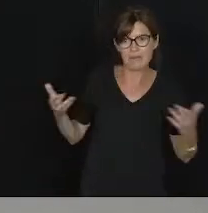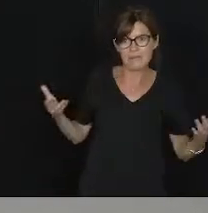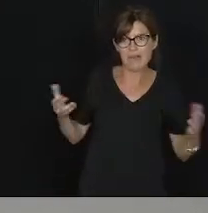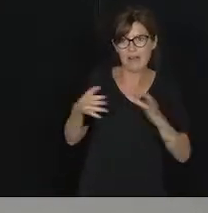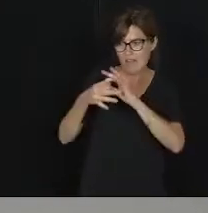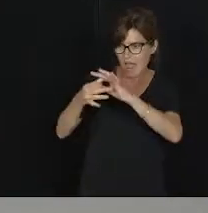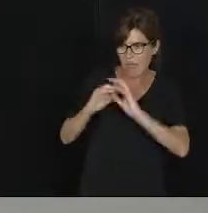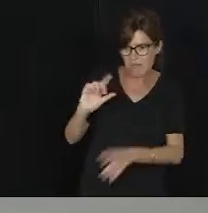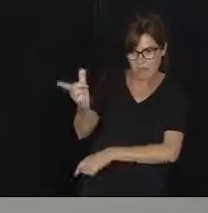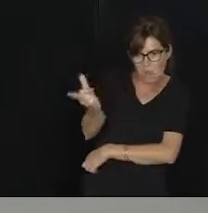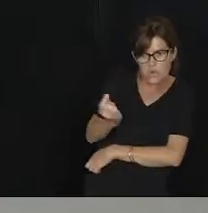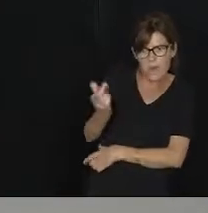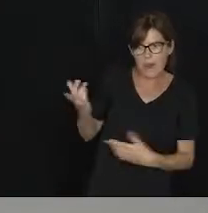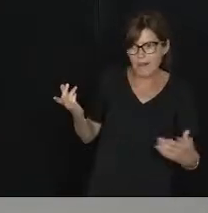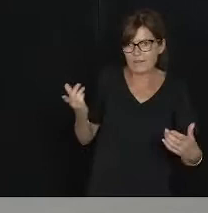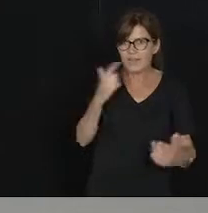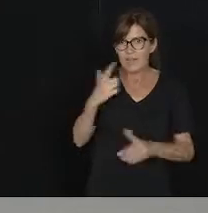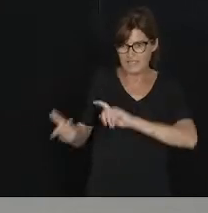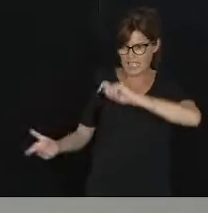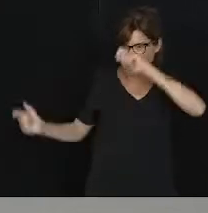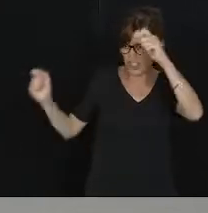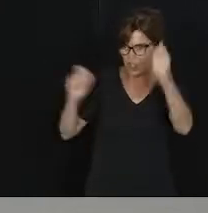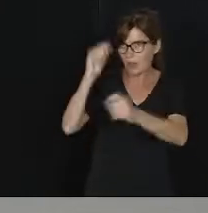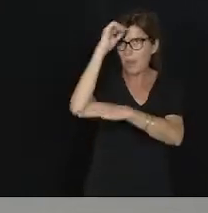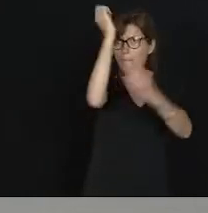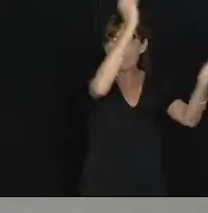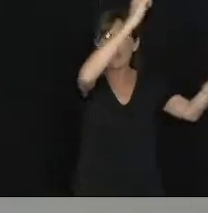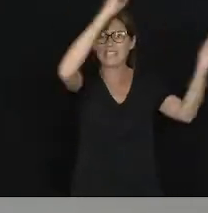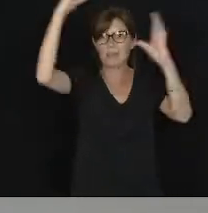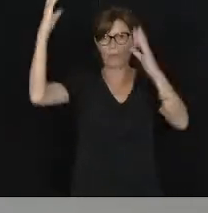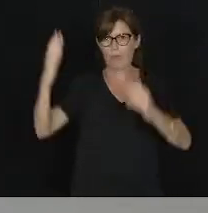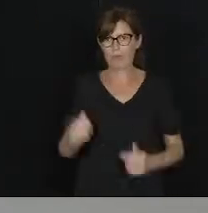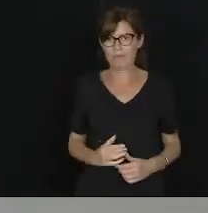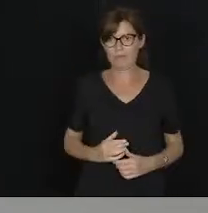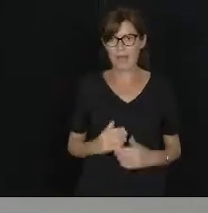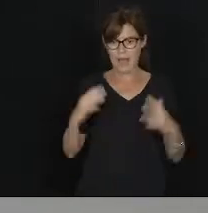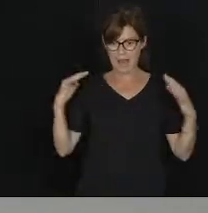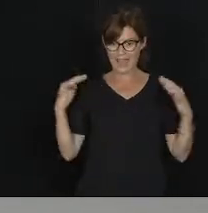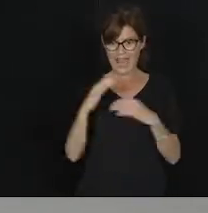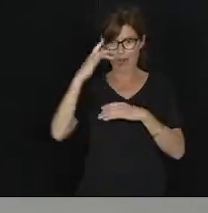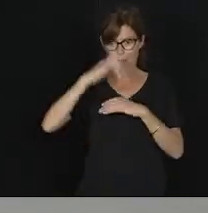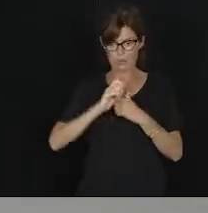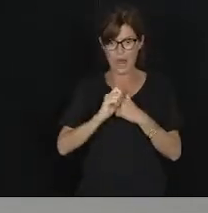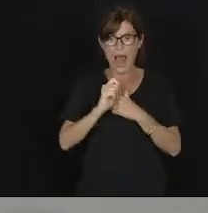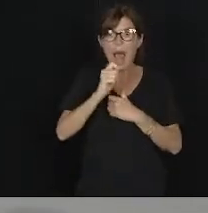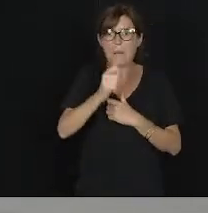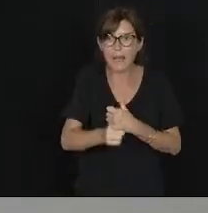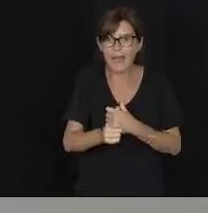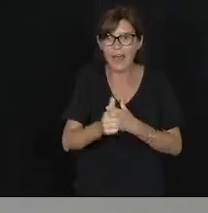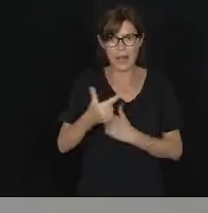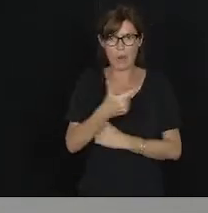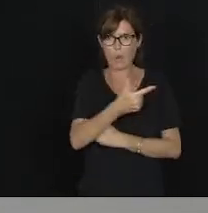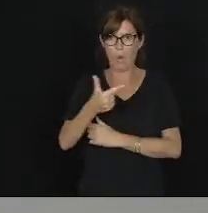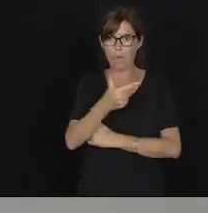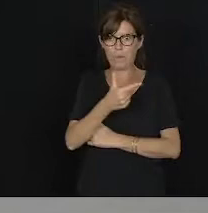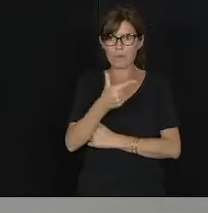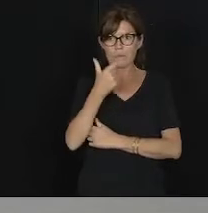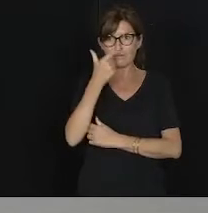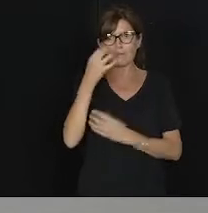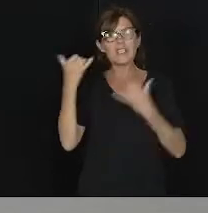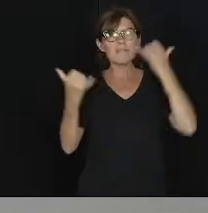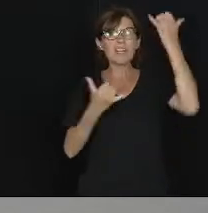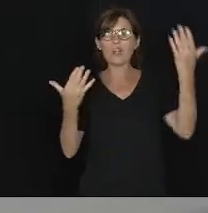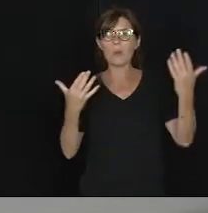liens établis se transforme. Et dans tous les cas, l'après-guerre, elle est envisagée pour ces couples-là comme un